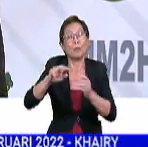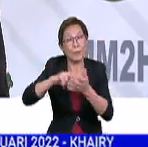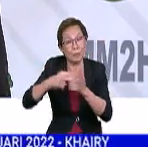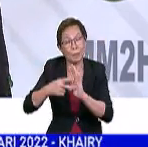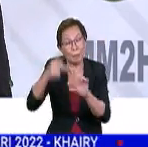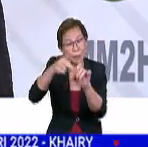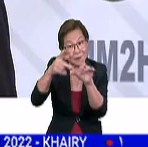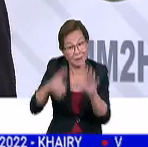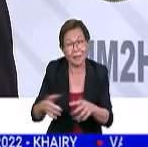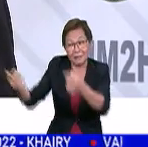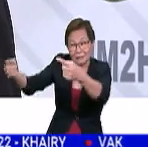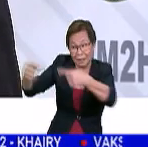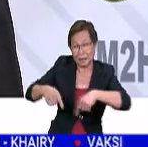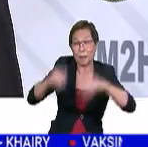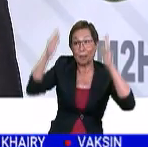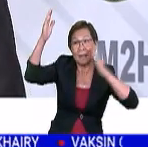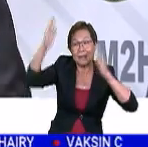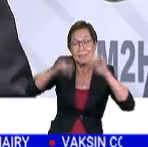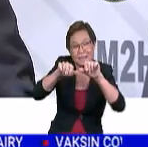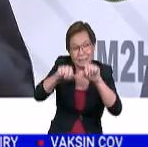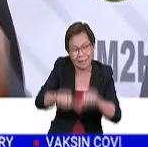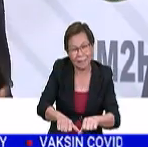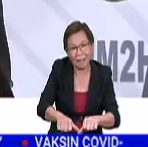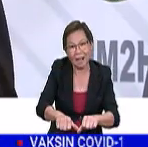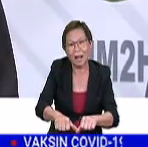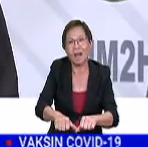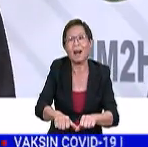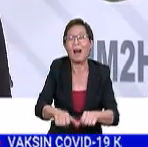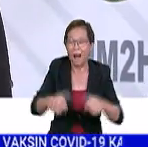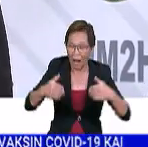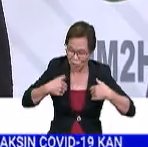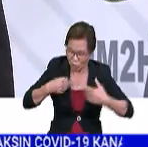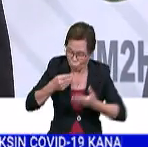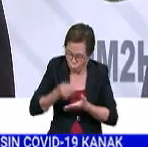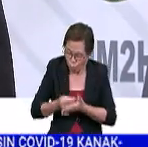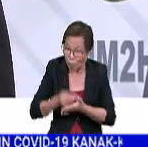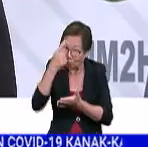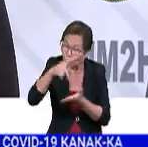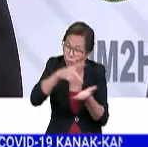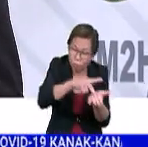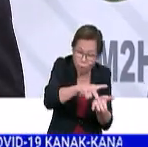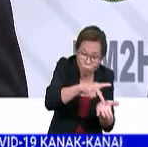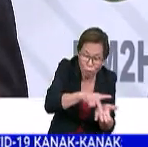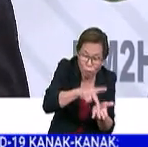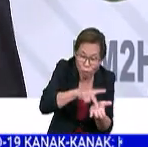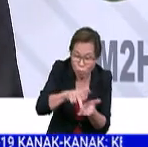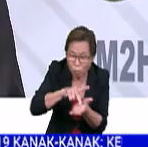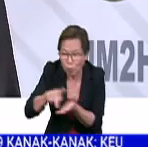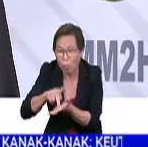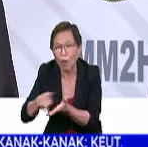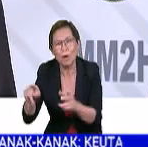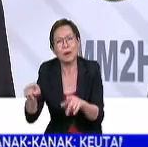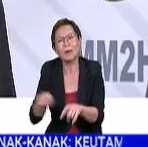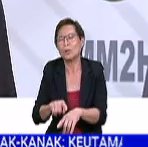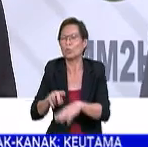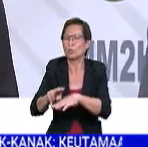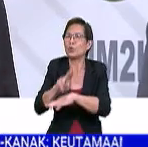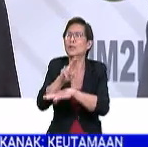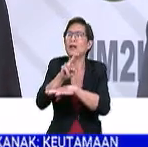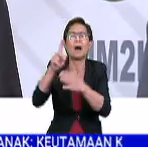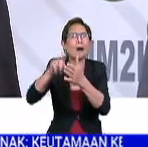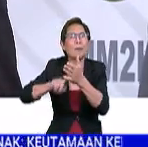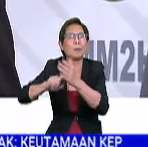mampu untuk duduk dan berbelanja dalam negara kita menggunakan apa kaedah sekalipun. Yang